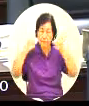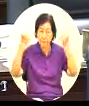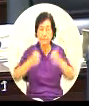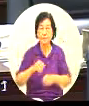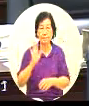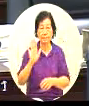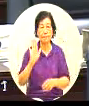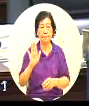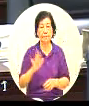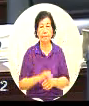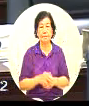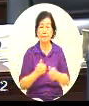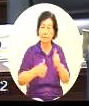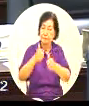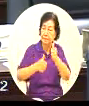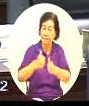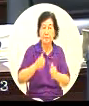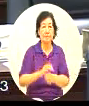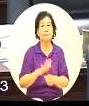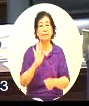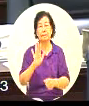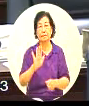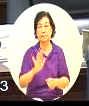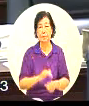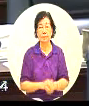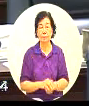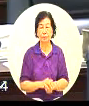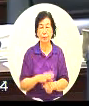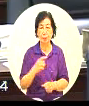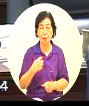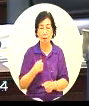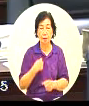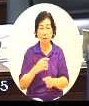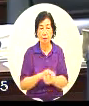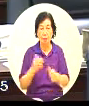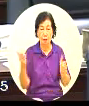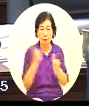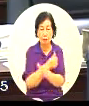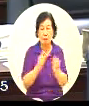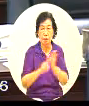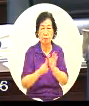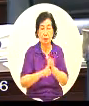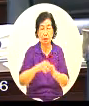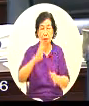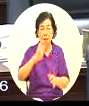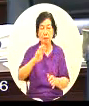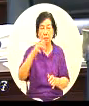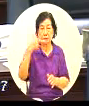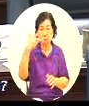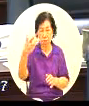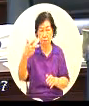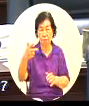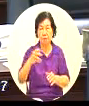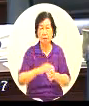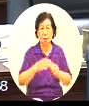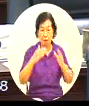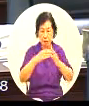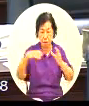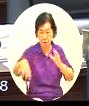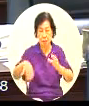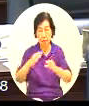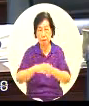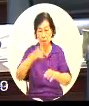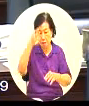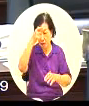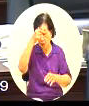吼！伫遮呢，我啦代表咱47人吼，咱北外47人黄林长吼，要来怀